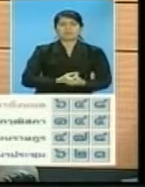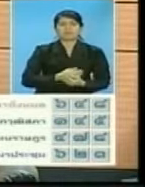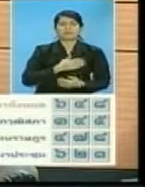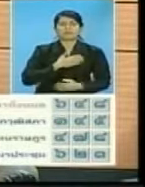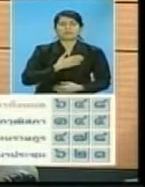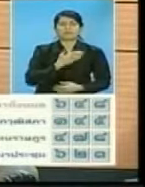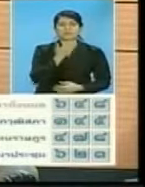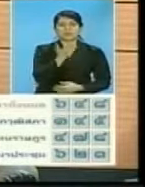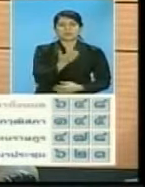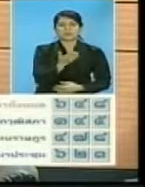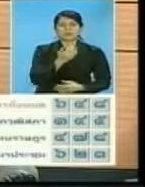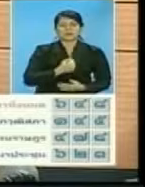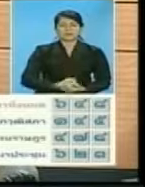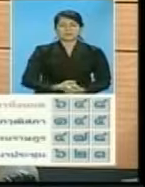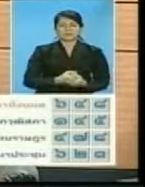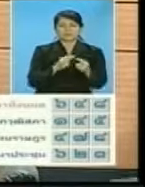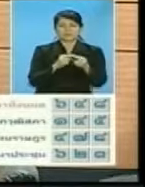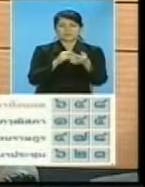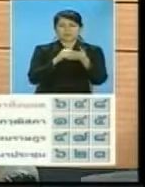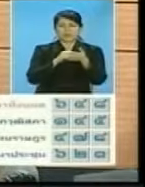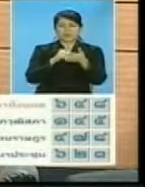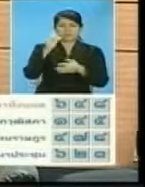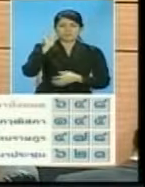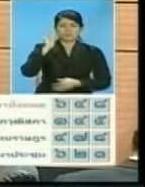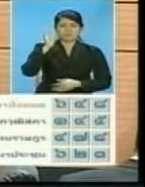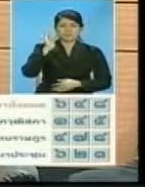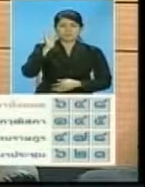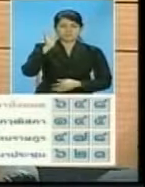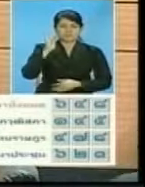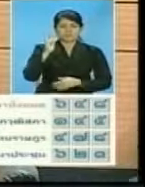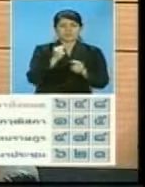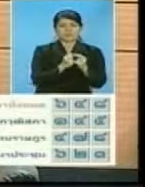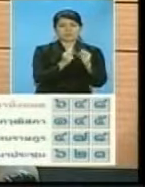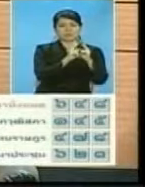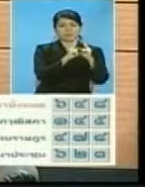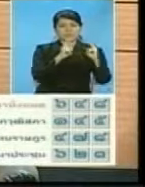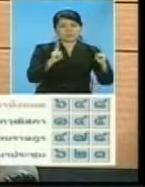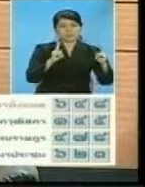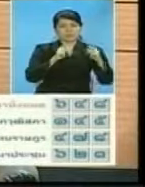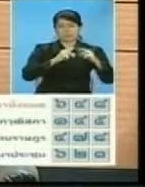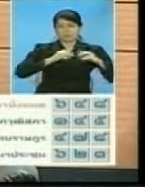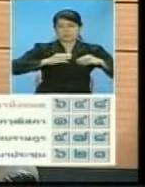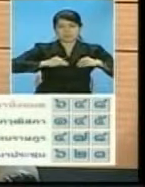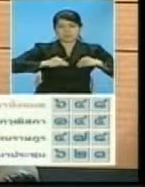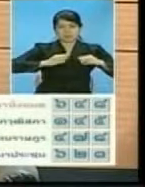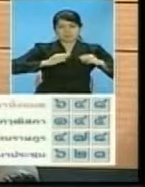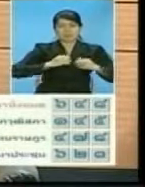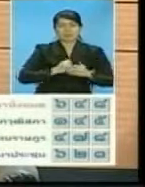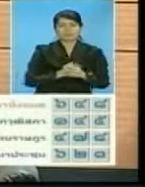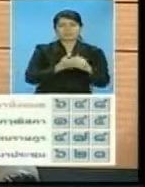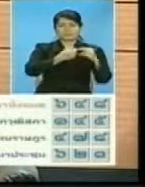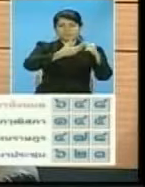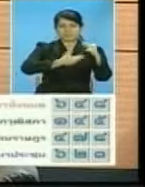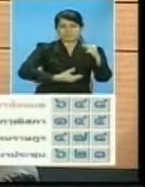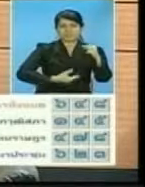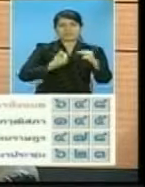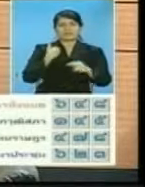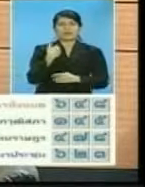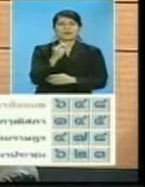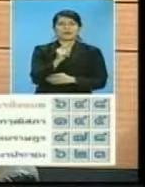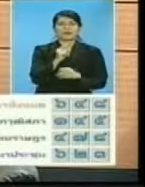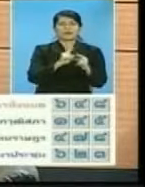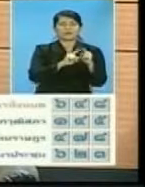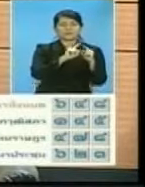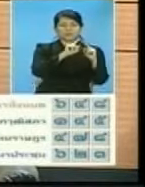ขออนุญาตและขอแปรยติซึ่งคณะกรรมการไม่เห็นด้วยดังนี้ครับ